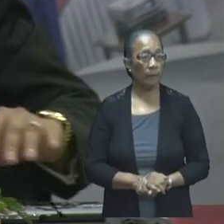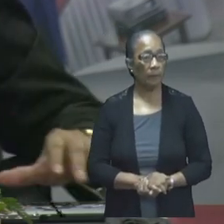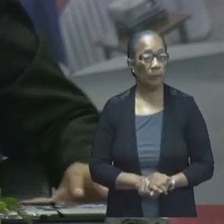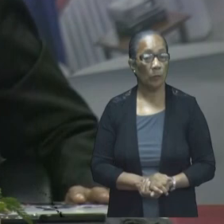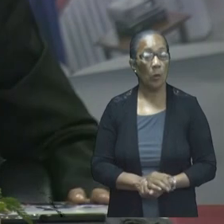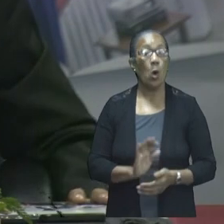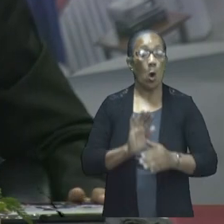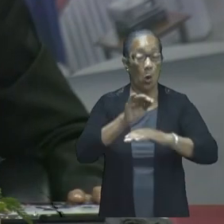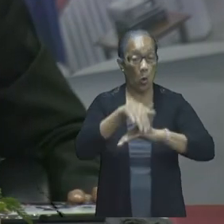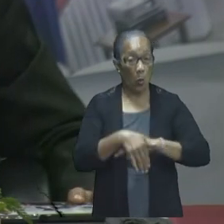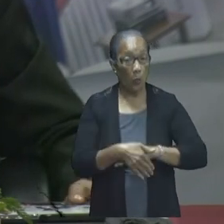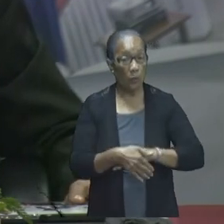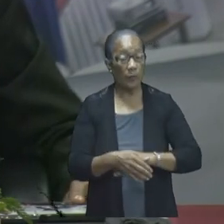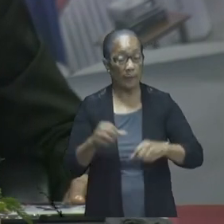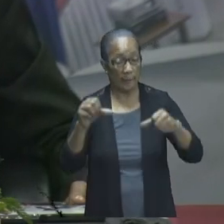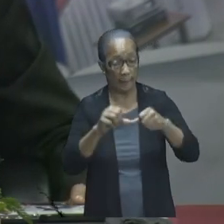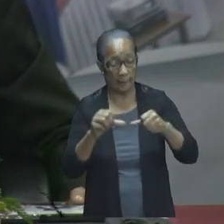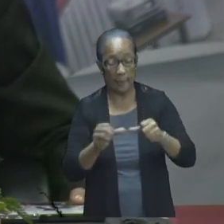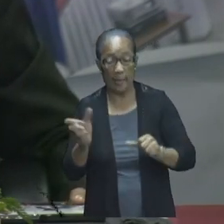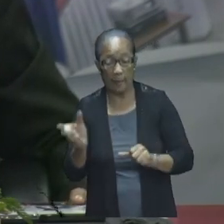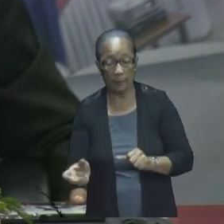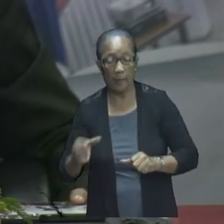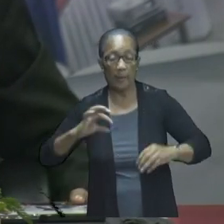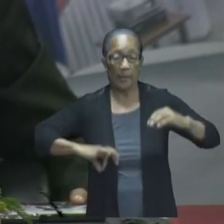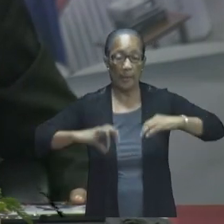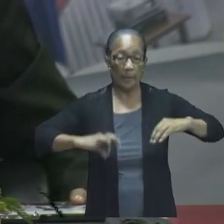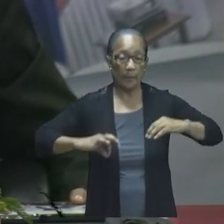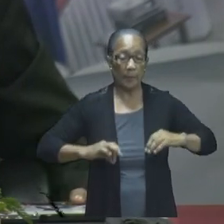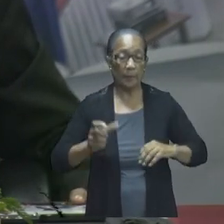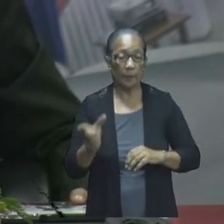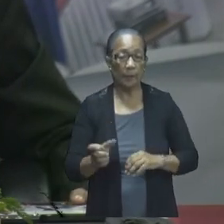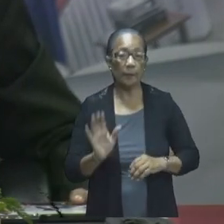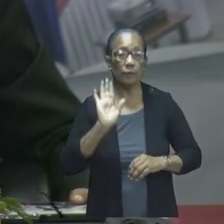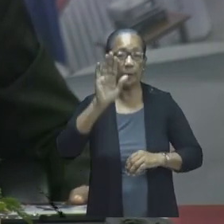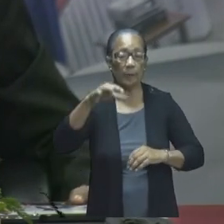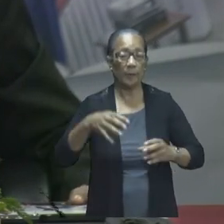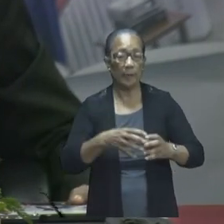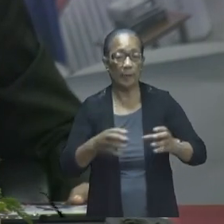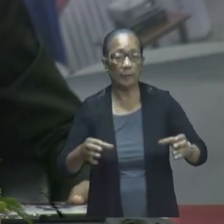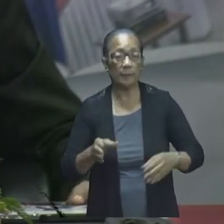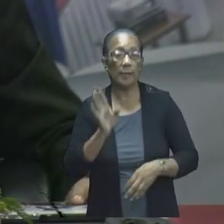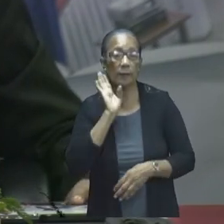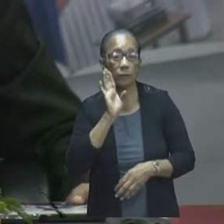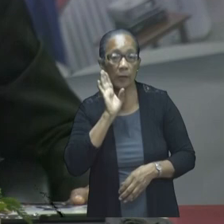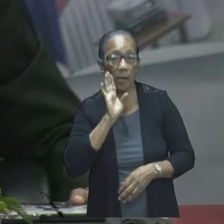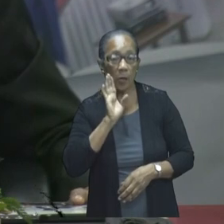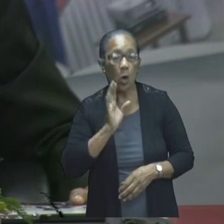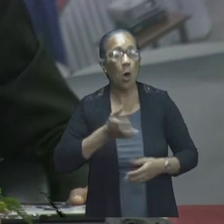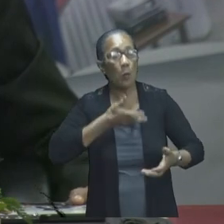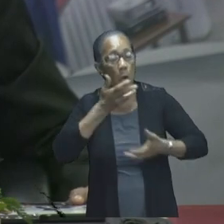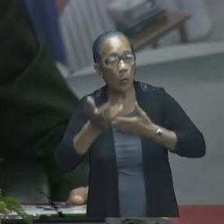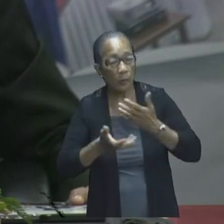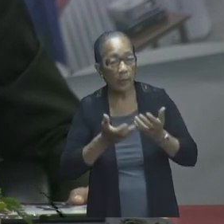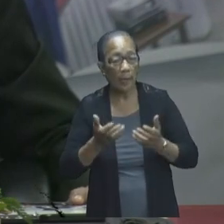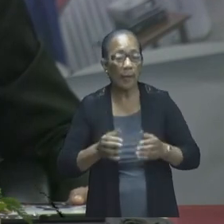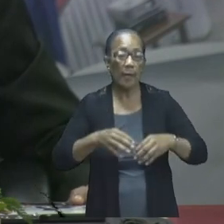ja voor wat betreft de ambtenaren gaat de minister van binnenlandse zaken verhagen omheen kwast en als hierop in te gaan heeft een nieuw team de regering goed te keuren